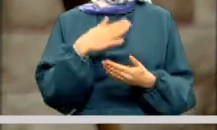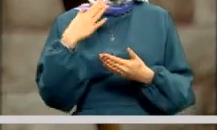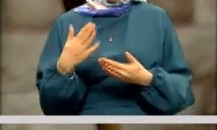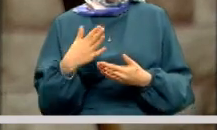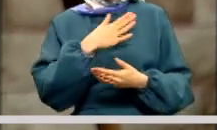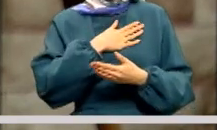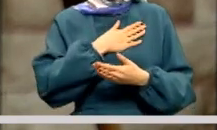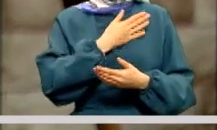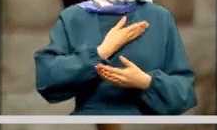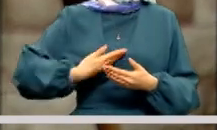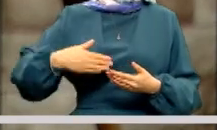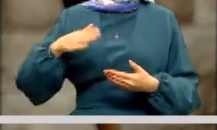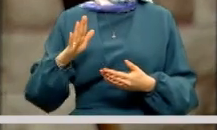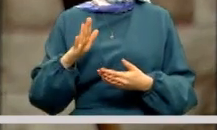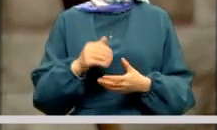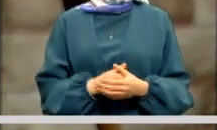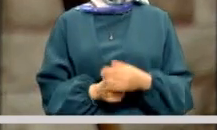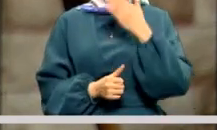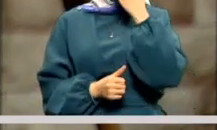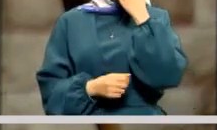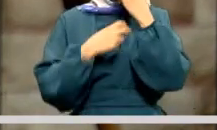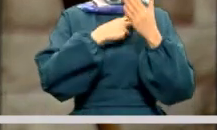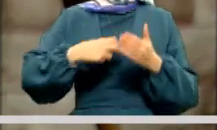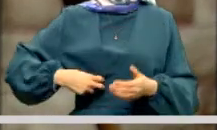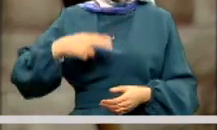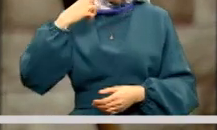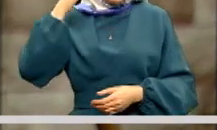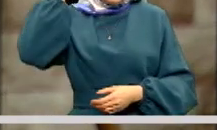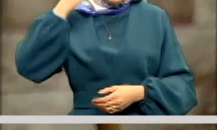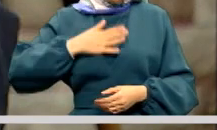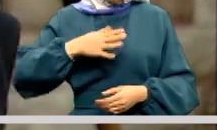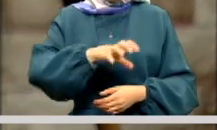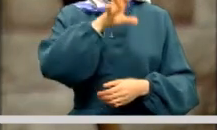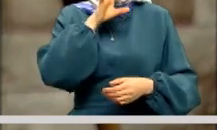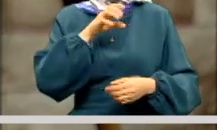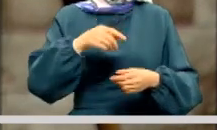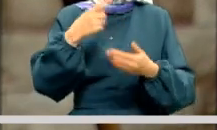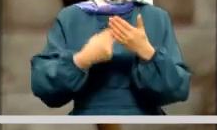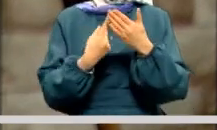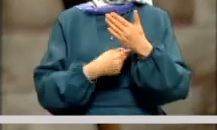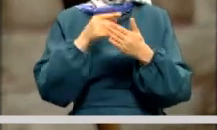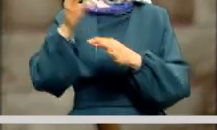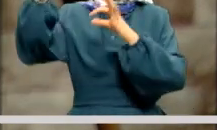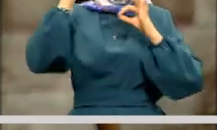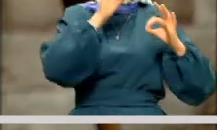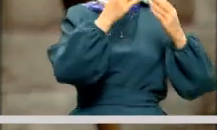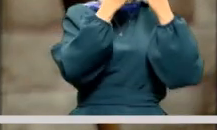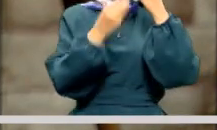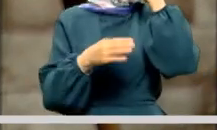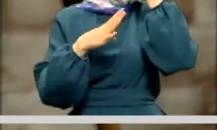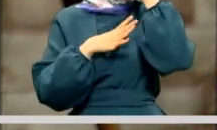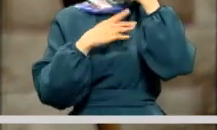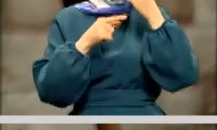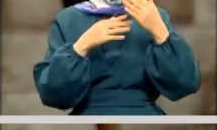dinin hoşlanmadığı dinden kastımız peygamberimizin sünneti ve kur'an-ı Kerim'in vahiydir bize gelen bizi